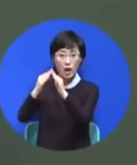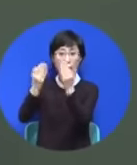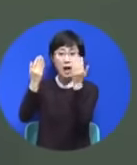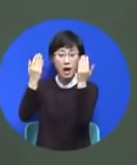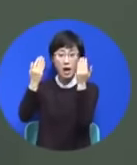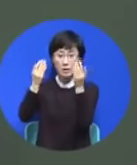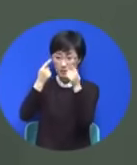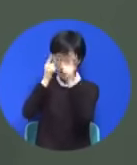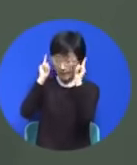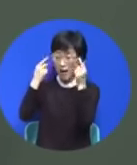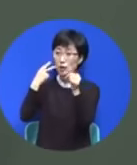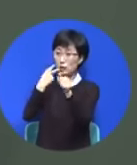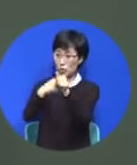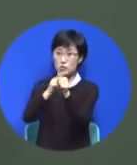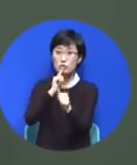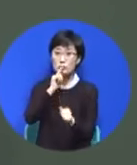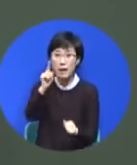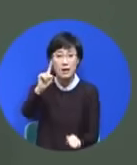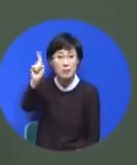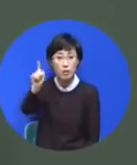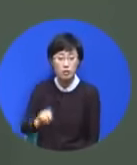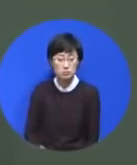밖에도 구원